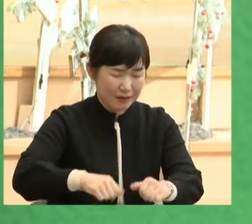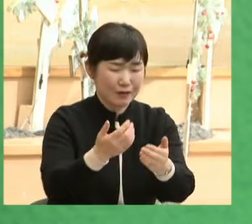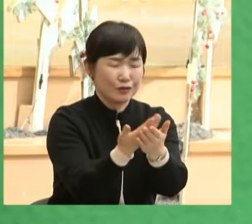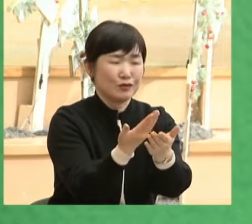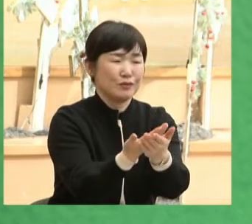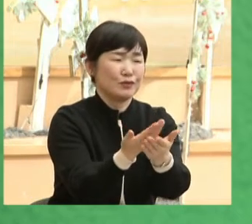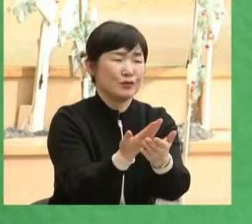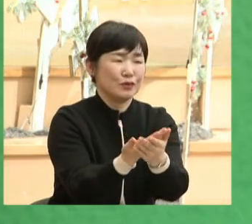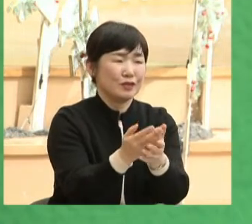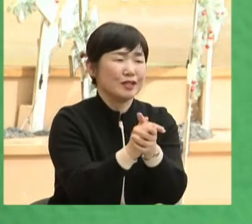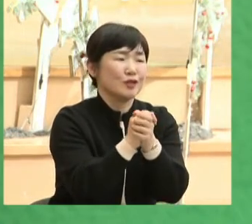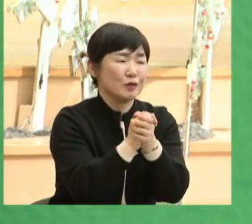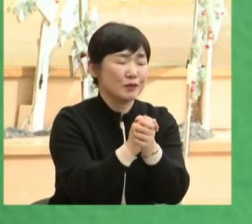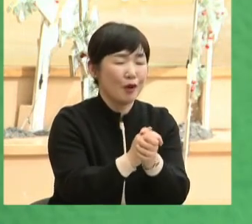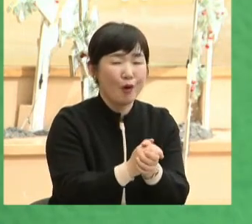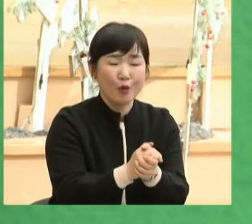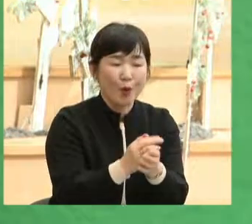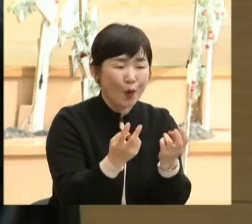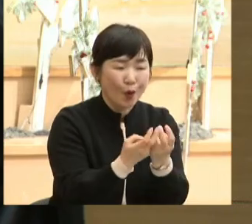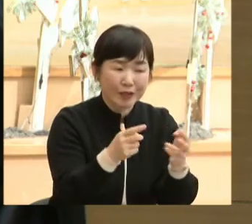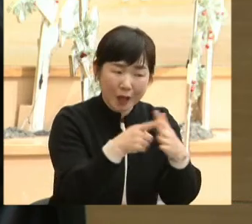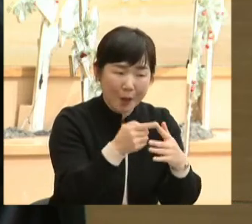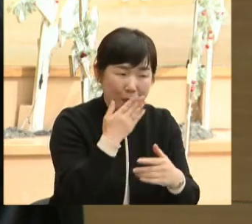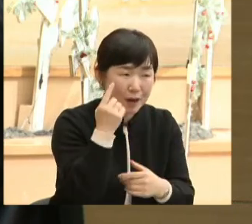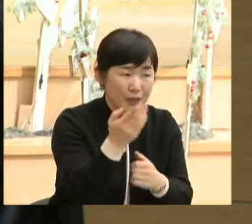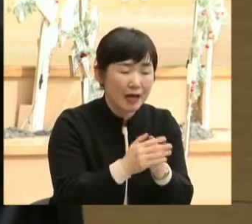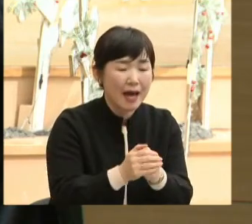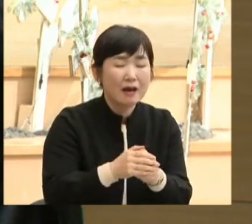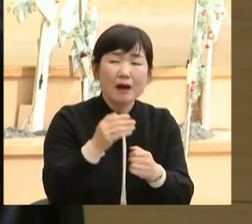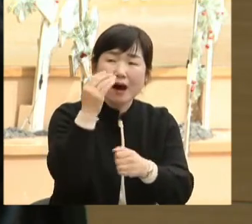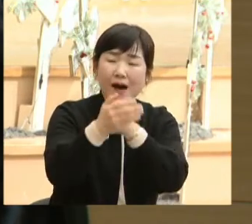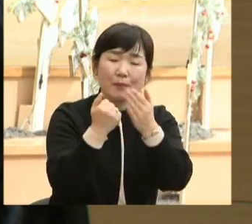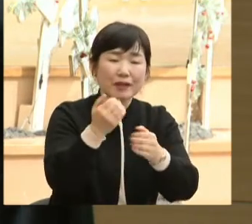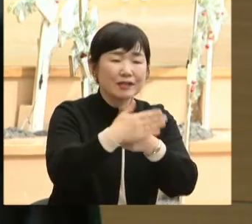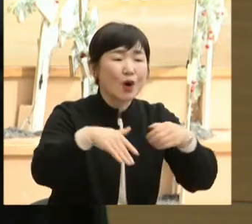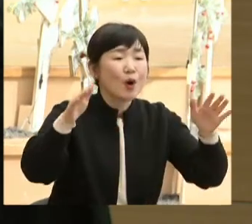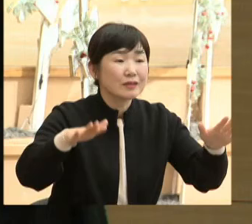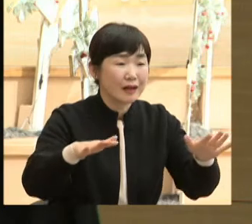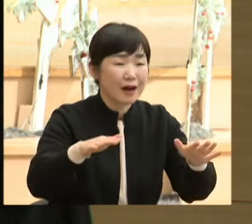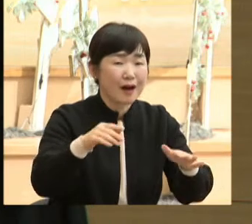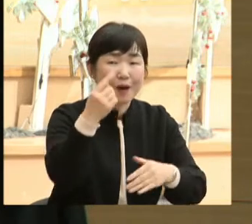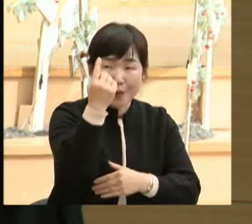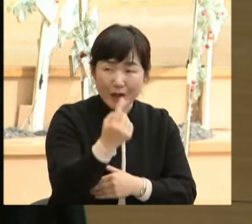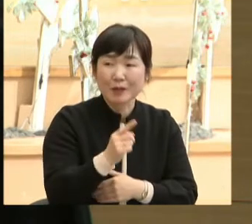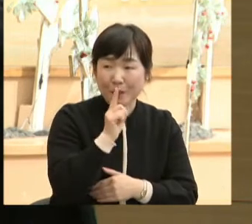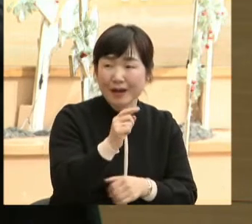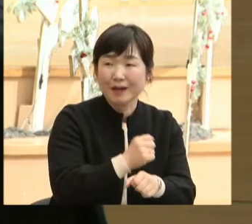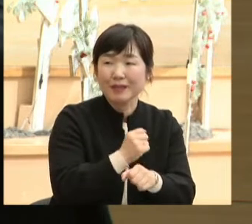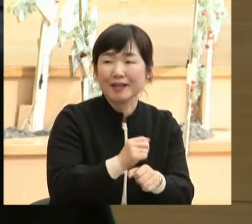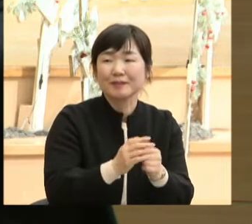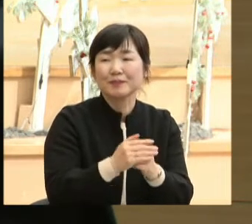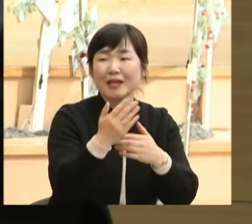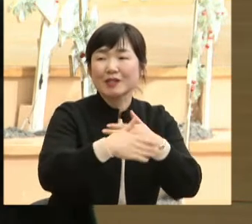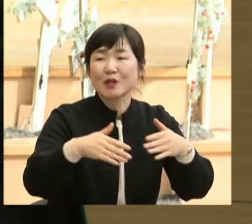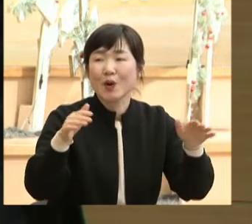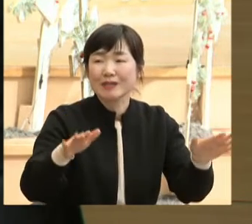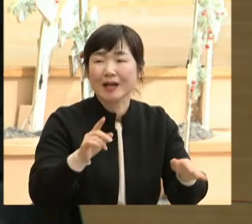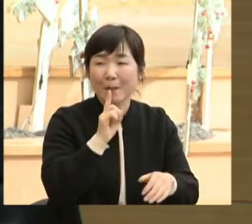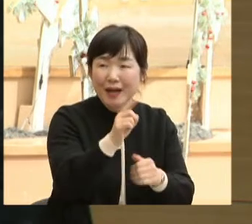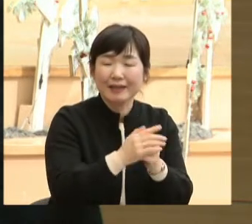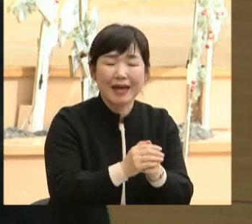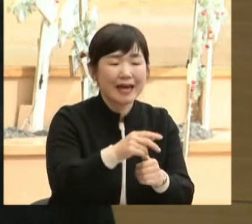그걸 어떻게 알 수 있냐면 하나님의 천사가 나서 나타나 가지고 뭐라고 말 이렇게 말해 보세요 천사 그 얘기를 해